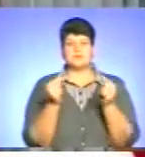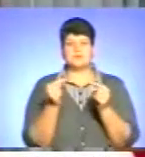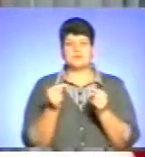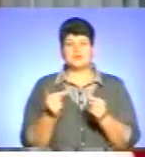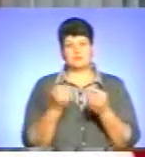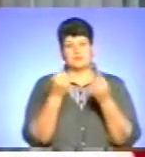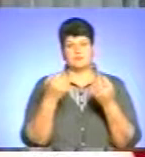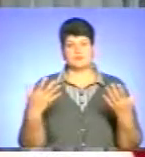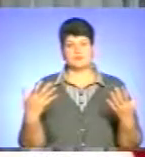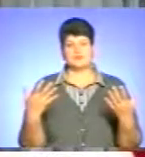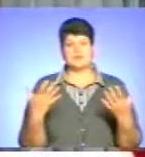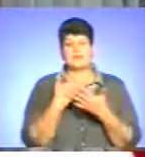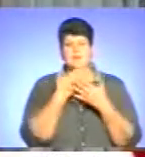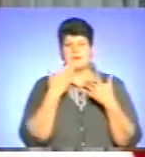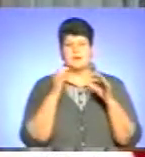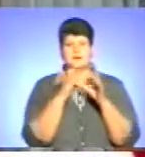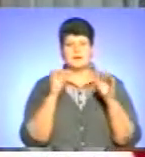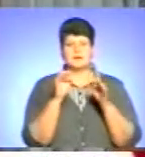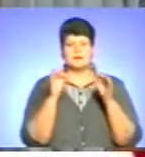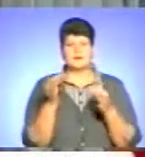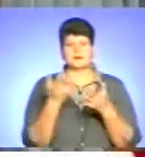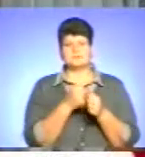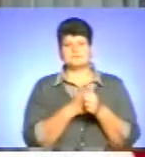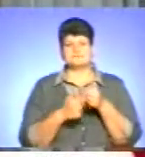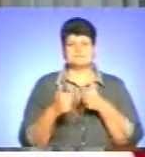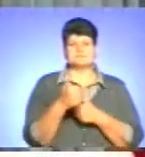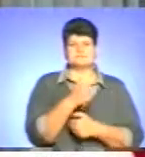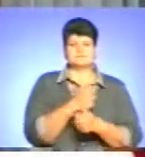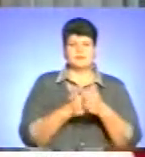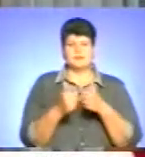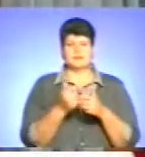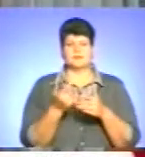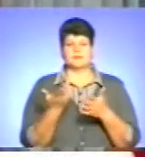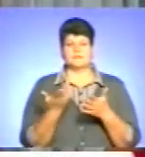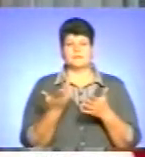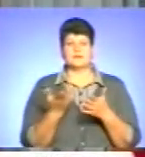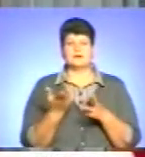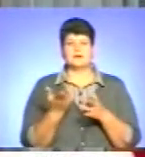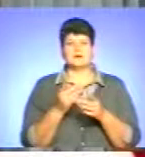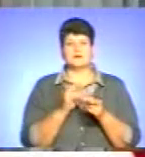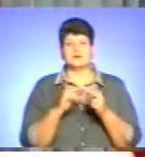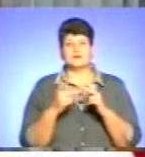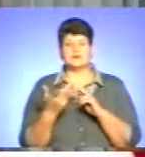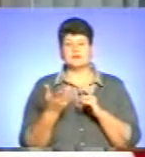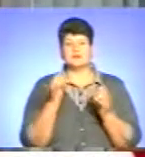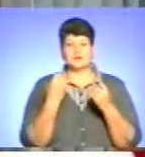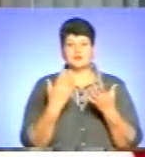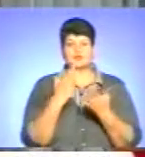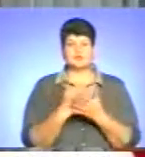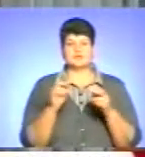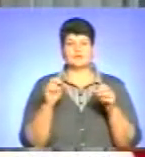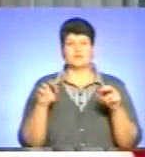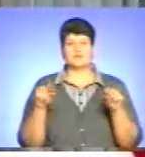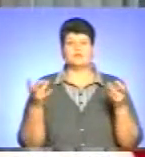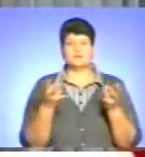і просто. Немає ніяких якихось обхідних, можливо, ходів. Просто необхідно створювати правильні